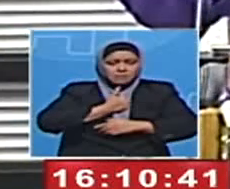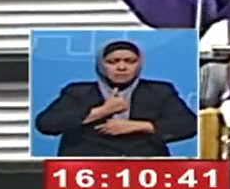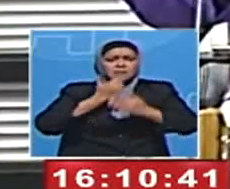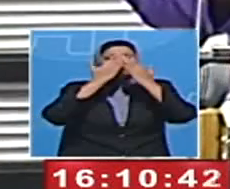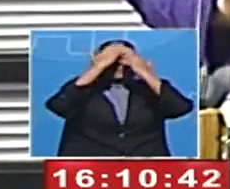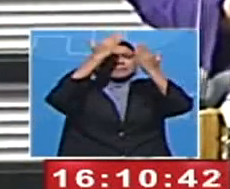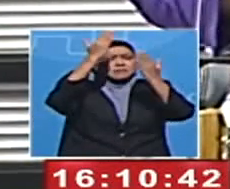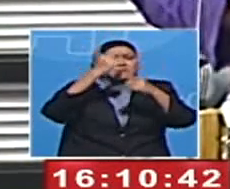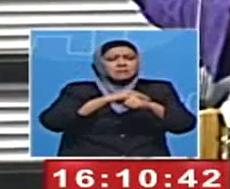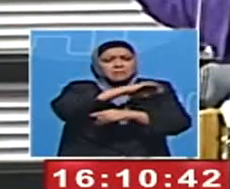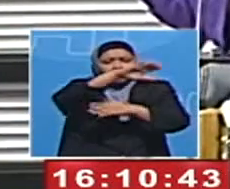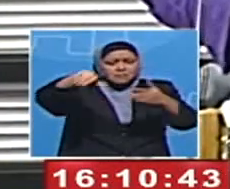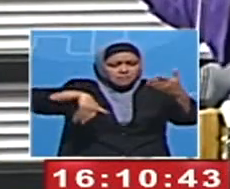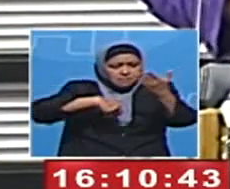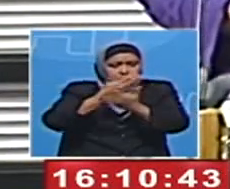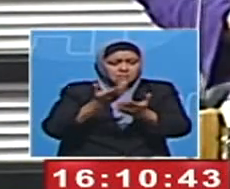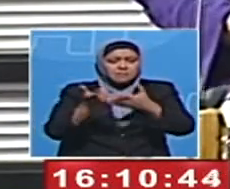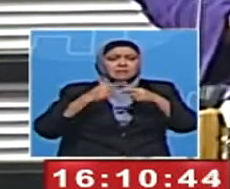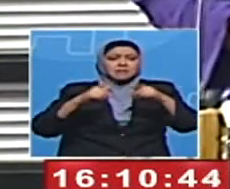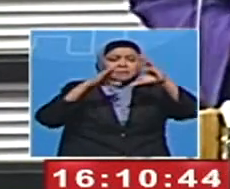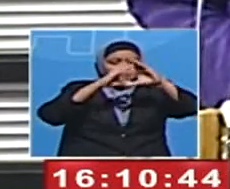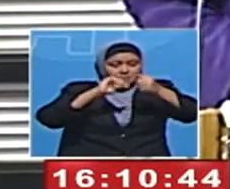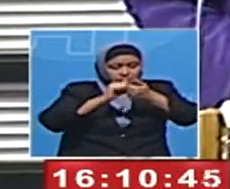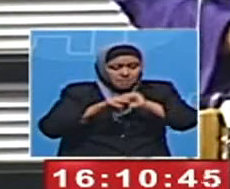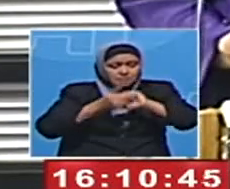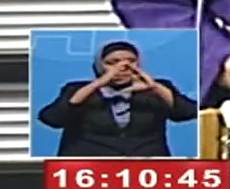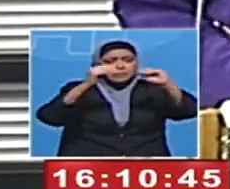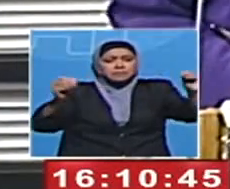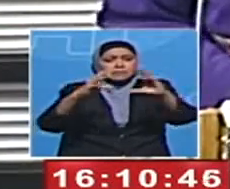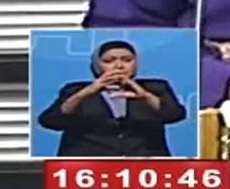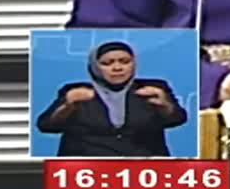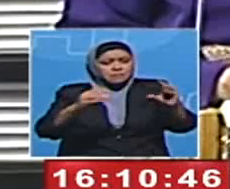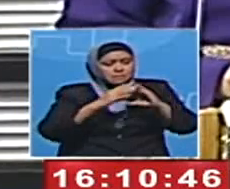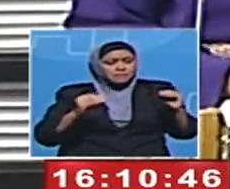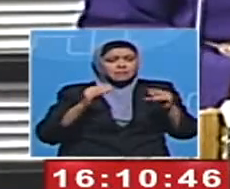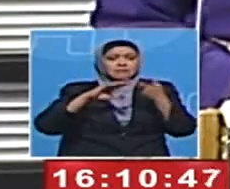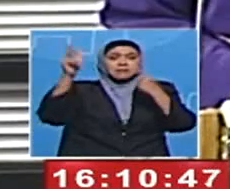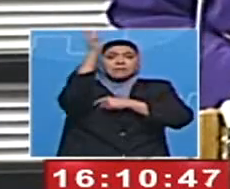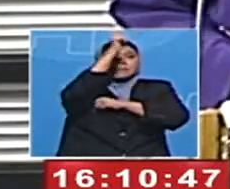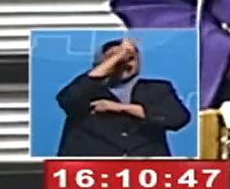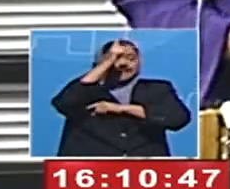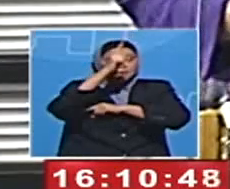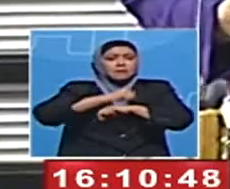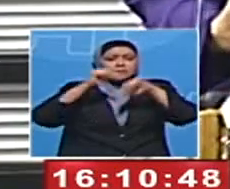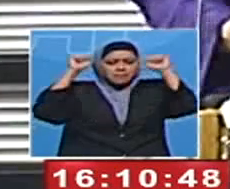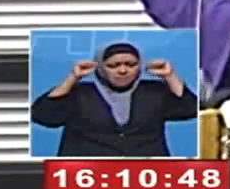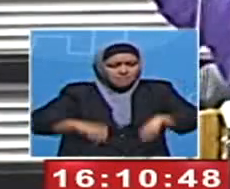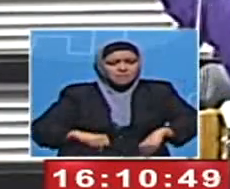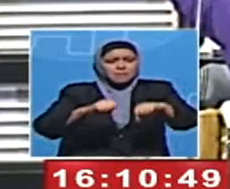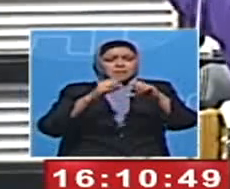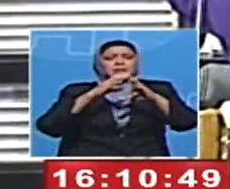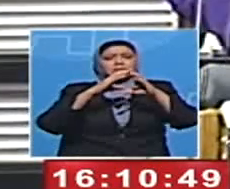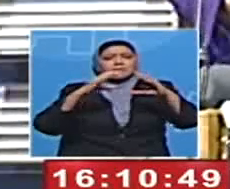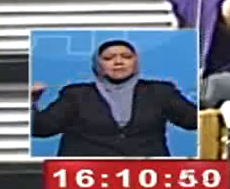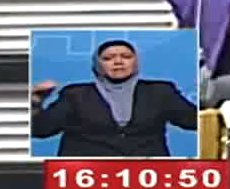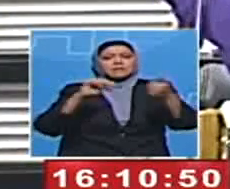dengan segala aral dan rintangan itu kerajaan terbukti mampu menanganinya dan